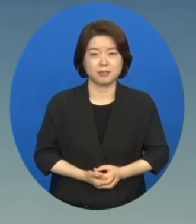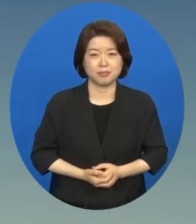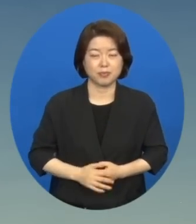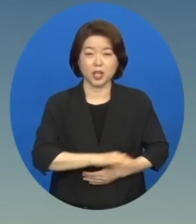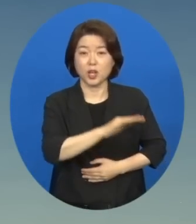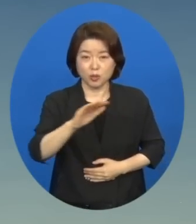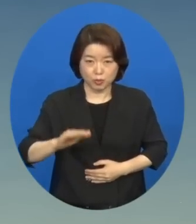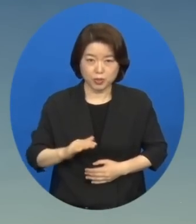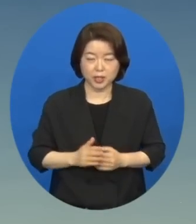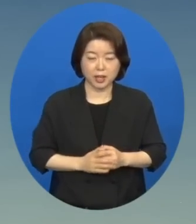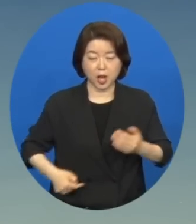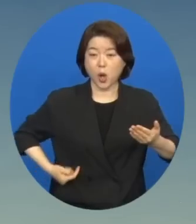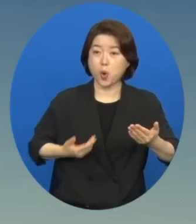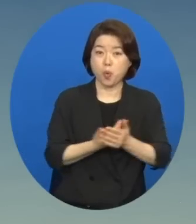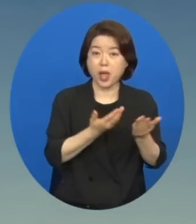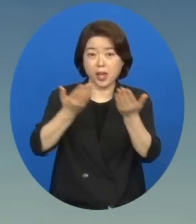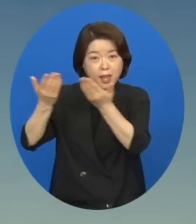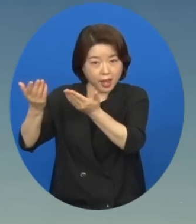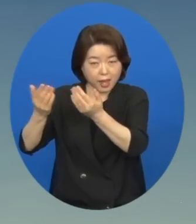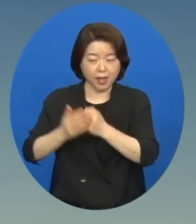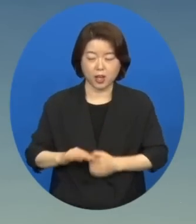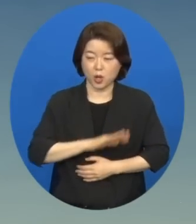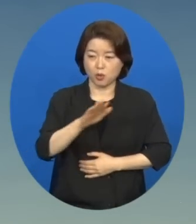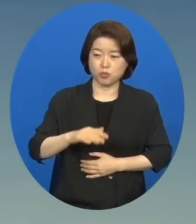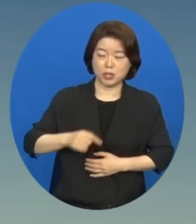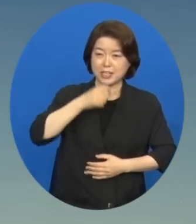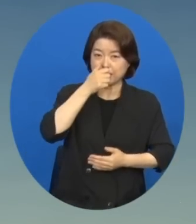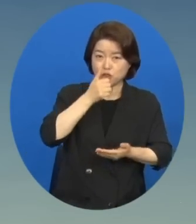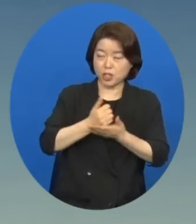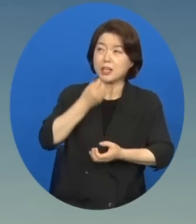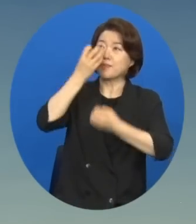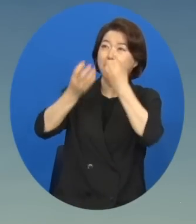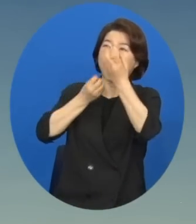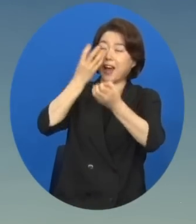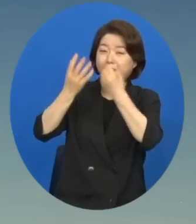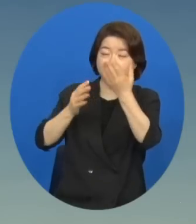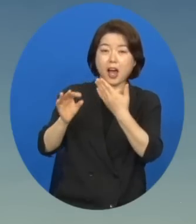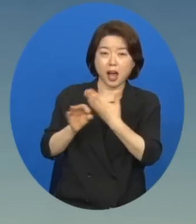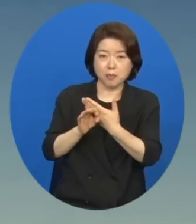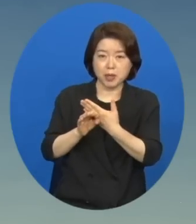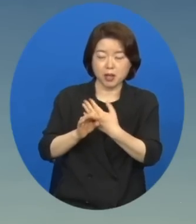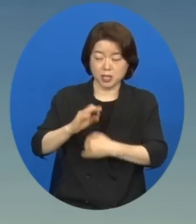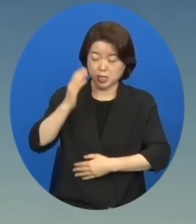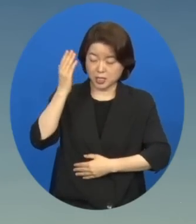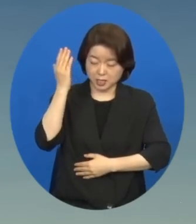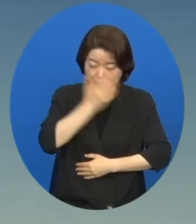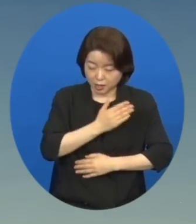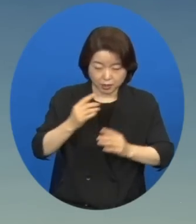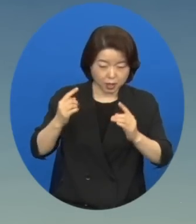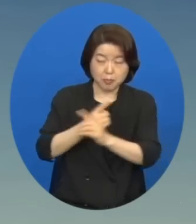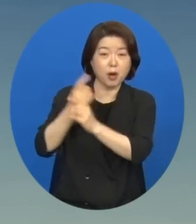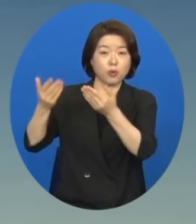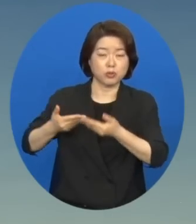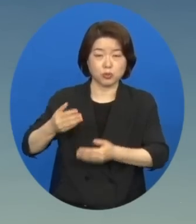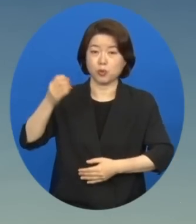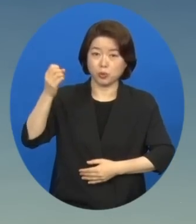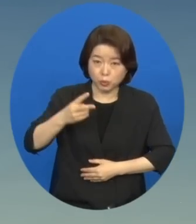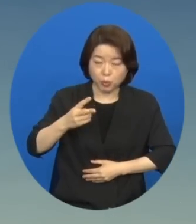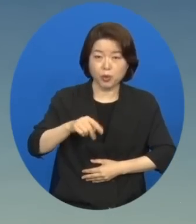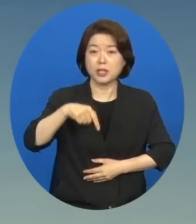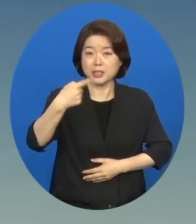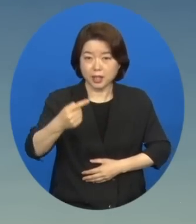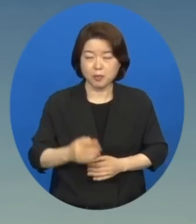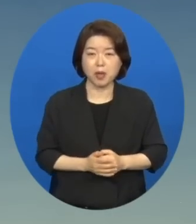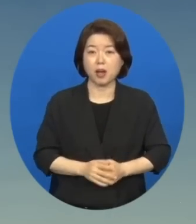우리가 회개하면, 우리의 죄를 자백하면 우리의 죄를 깨끗하게 해 주실 뿐만 아니라 뒤에